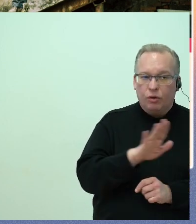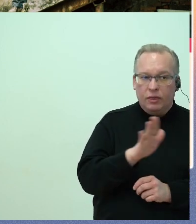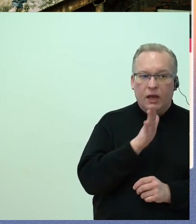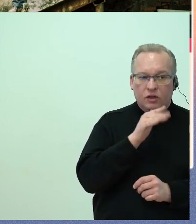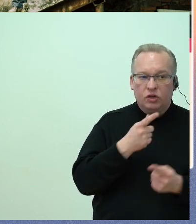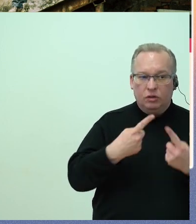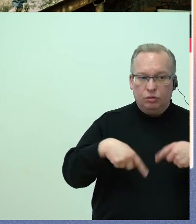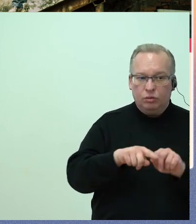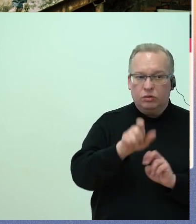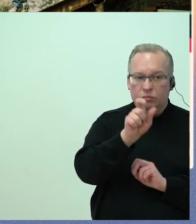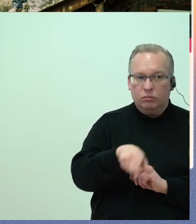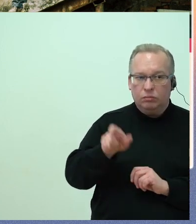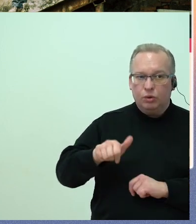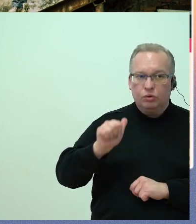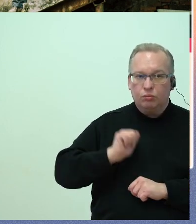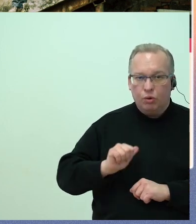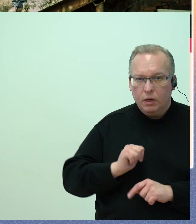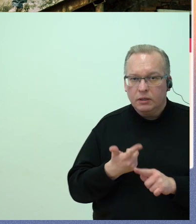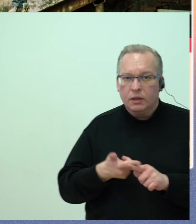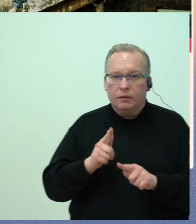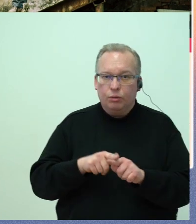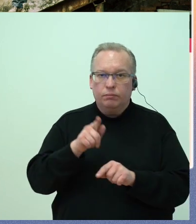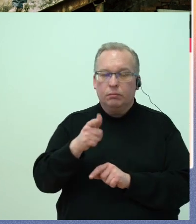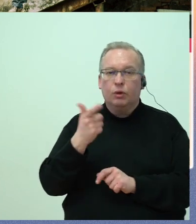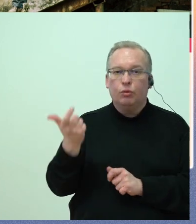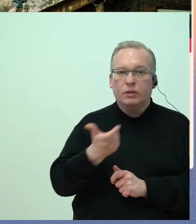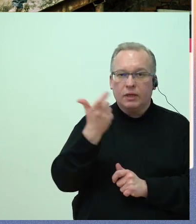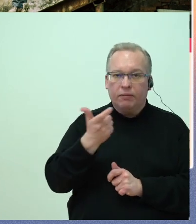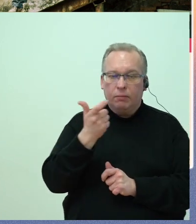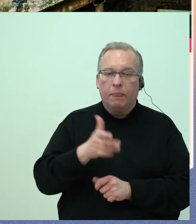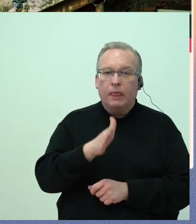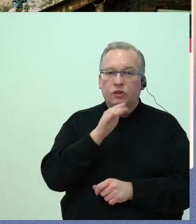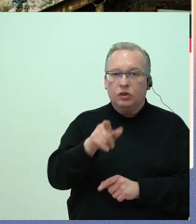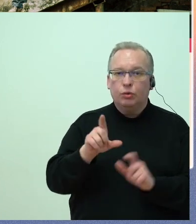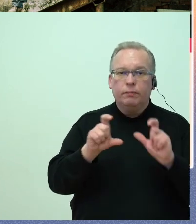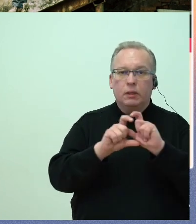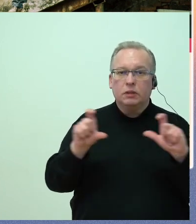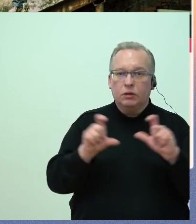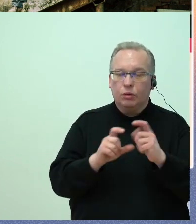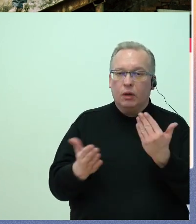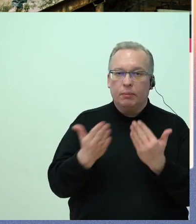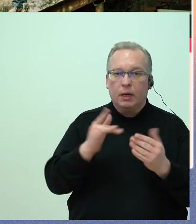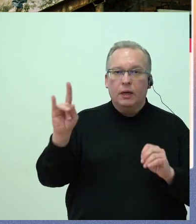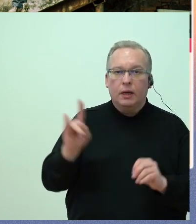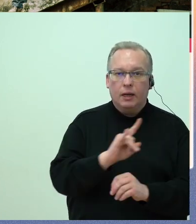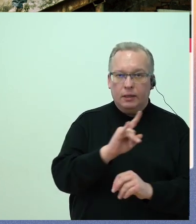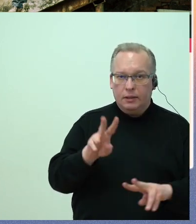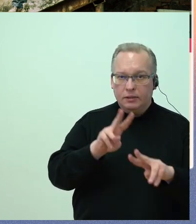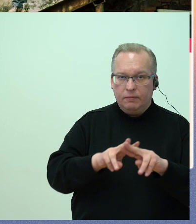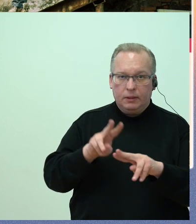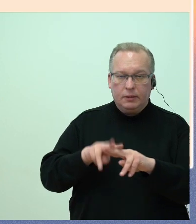nežydų tautybės asmenis ir arba jų nuosavybę, žydų bendruomenės institucijas ir religinius